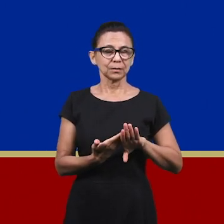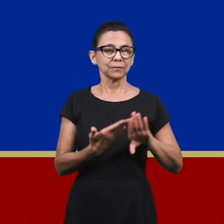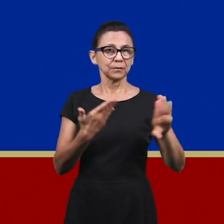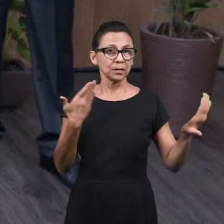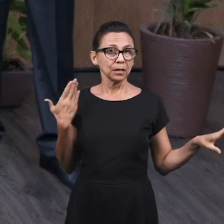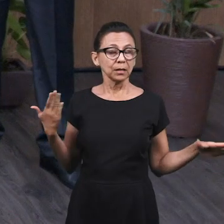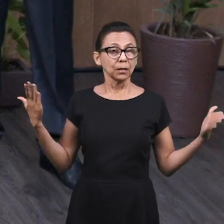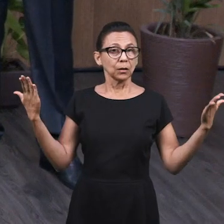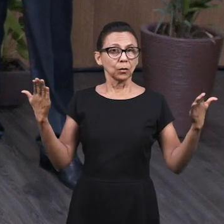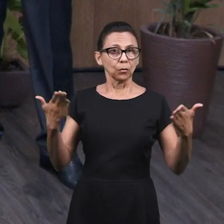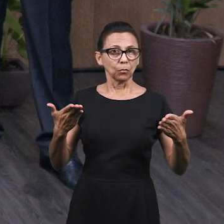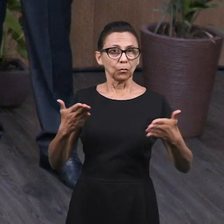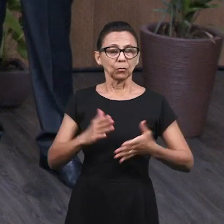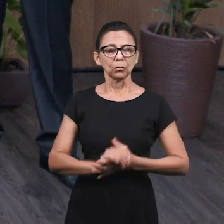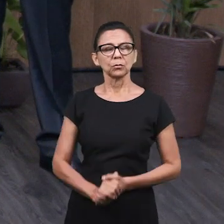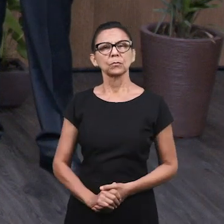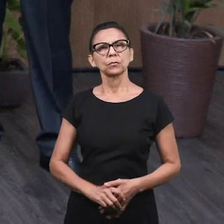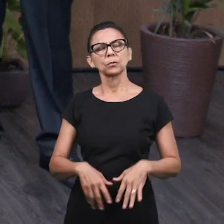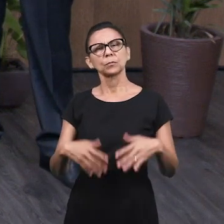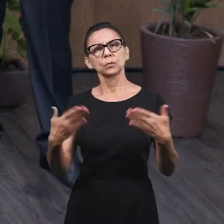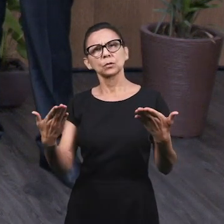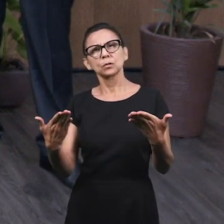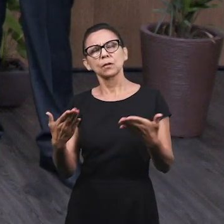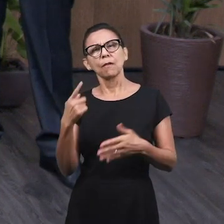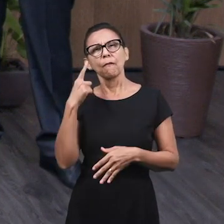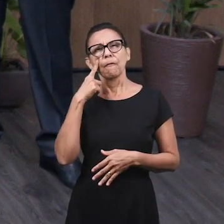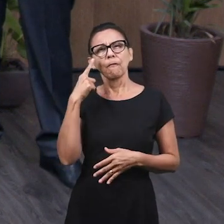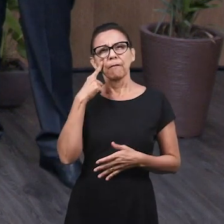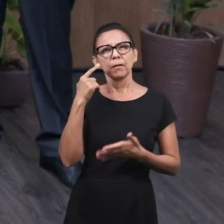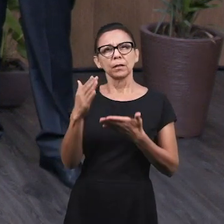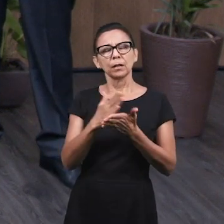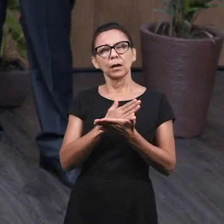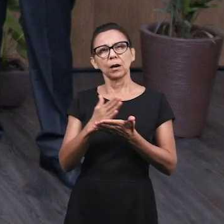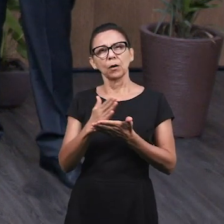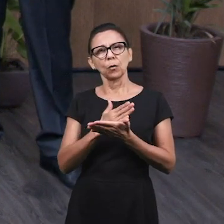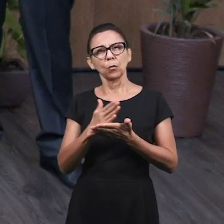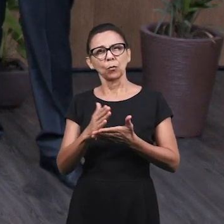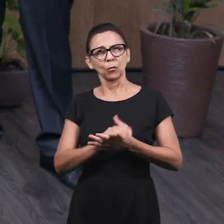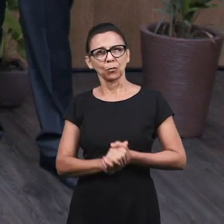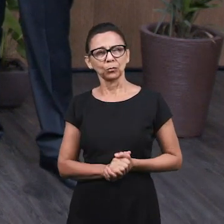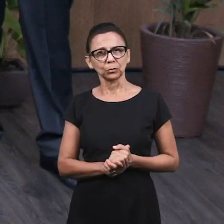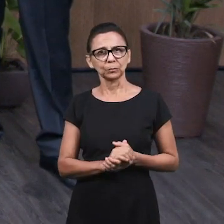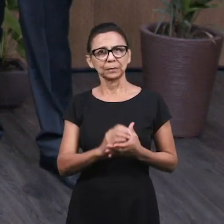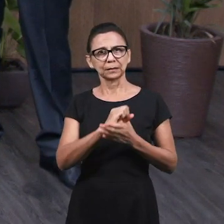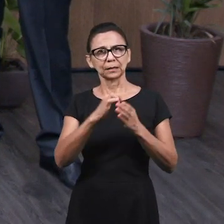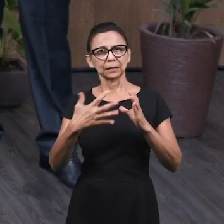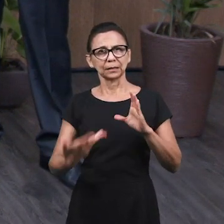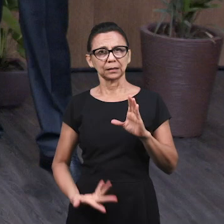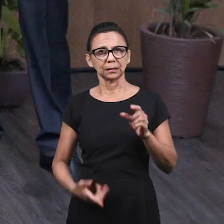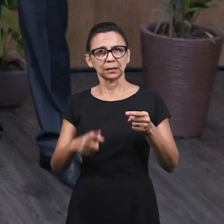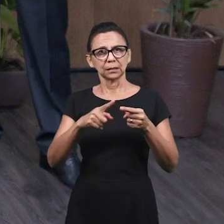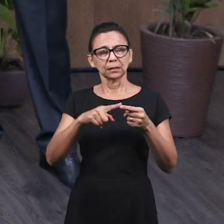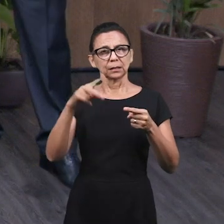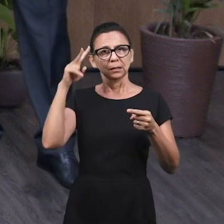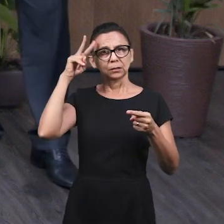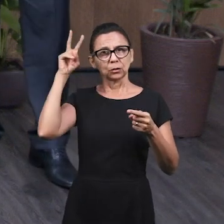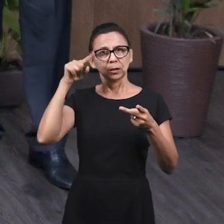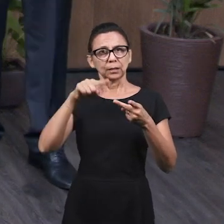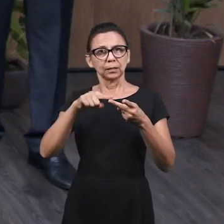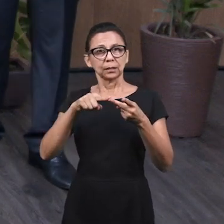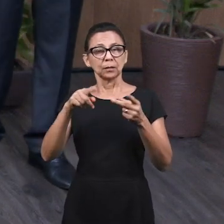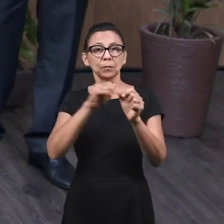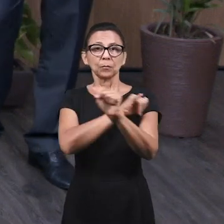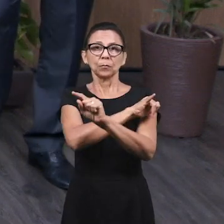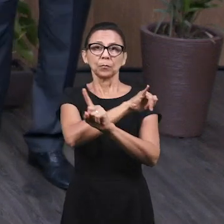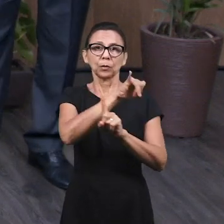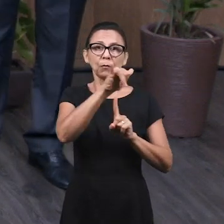aspects historiques aspectos históricos et prophétiques de la rencontre du Seigneur Jésus avec un homme com